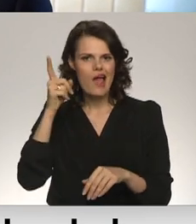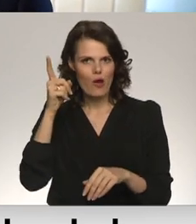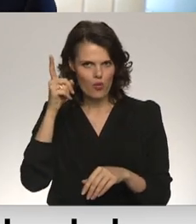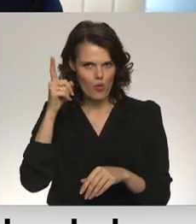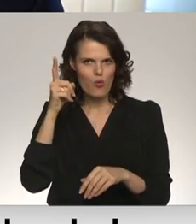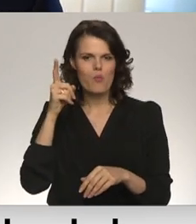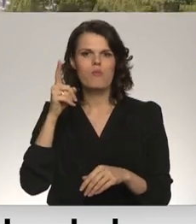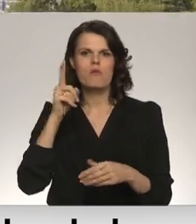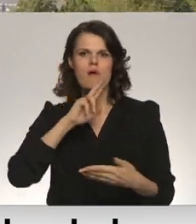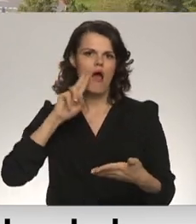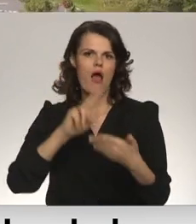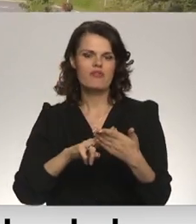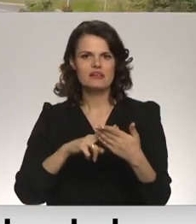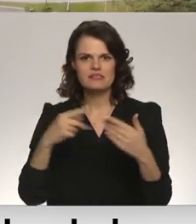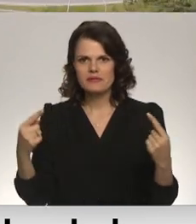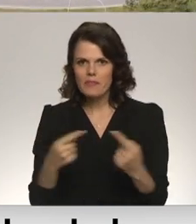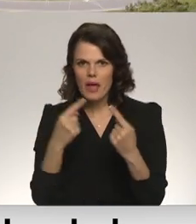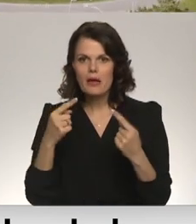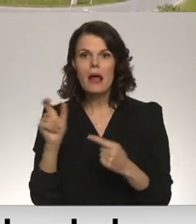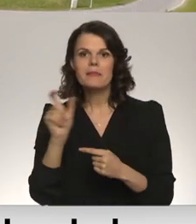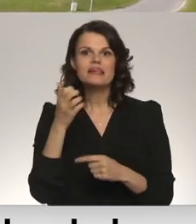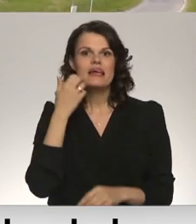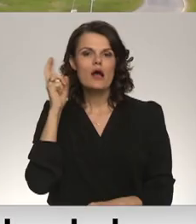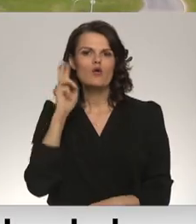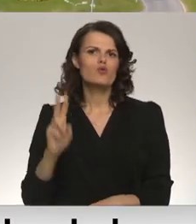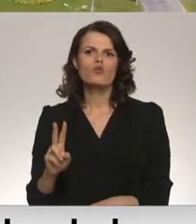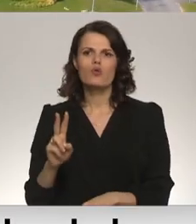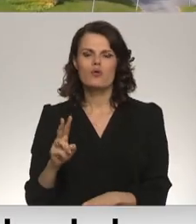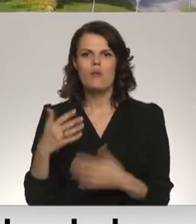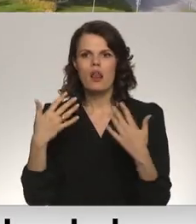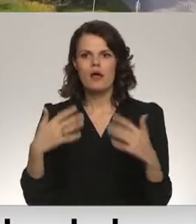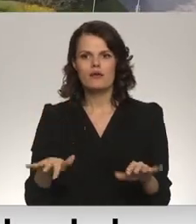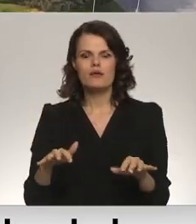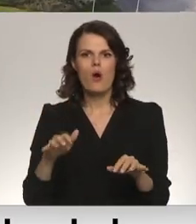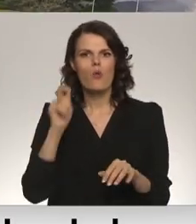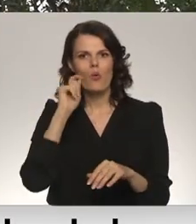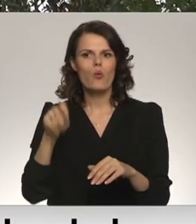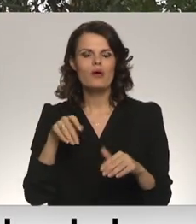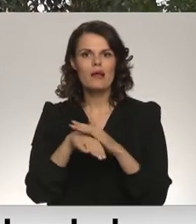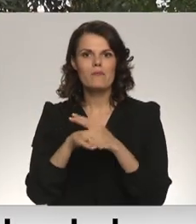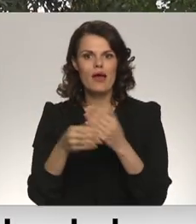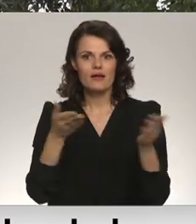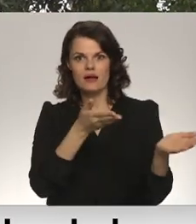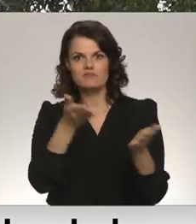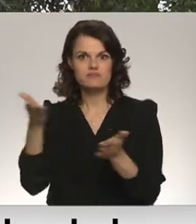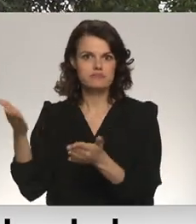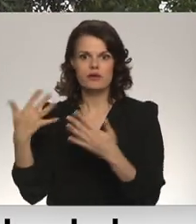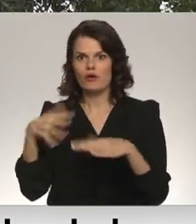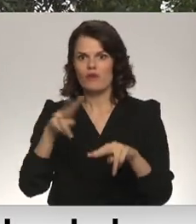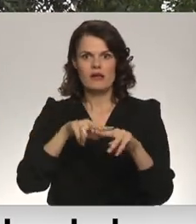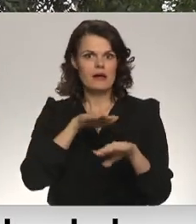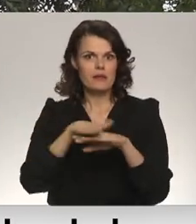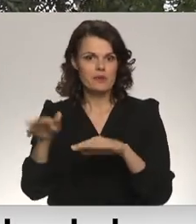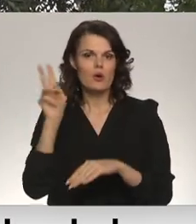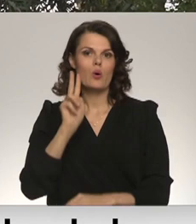atzīmes piemērošanu. Brīdī, kad Jūrmala praktiski izsmēlusi savu kapacitāti Ukrainas bēgļu izmitināšanas jautājumā,